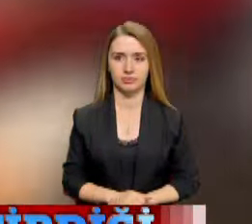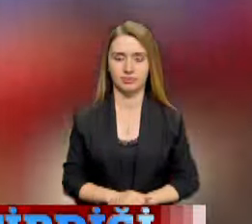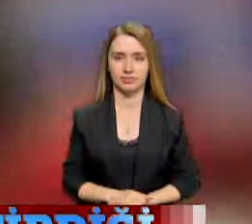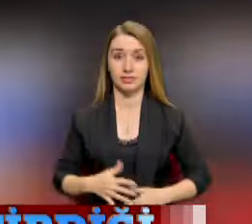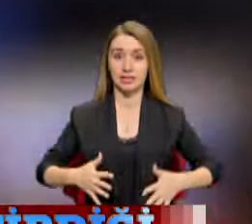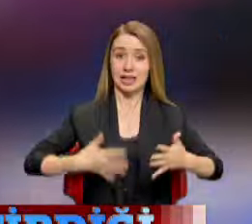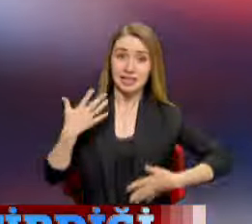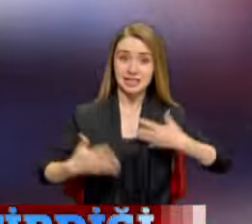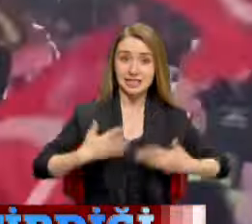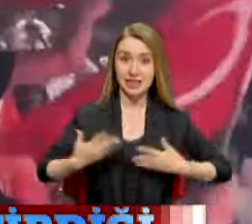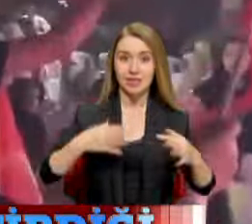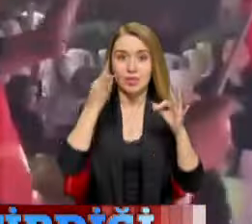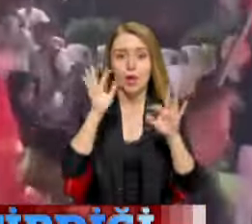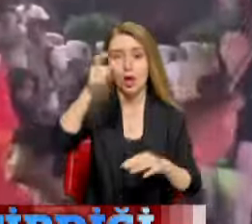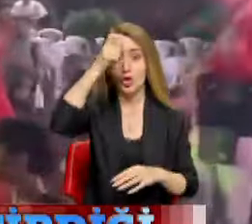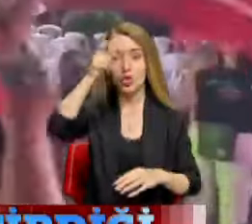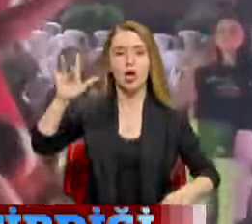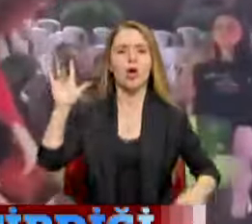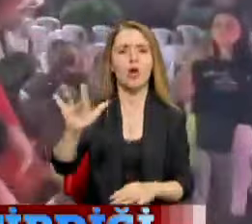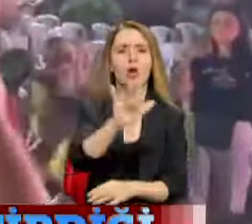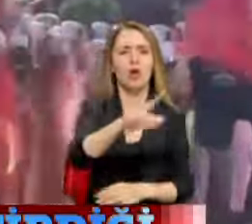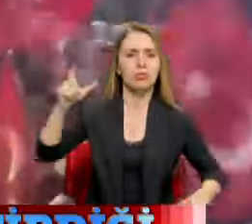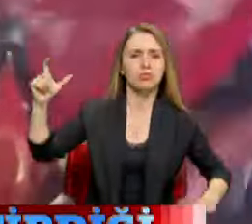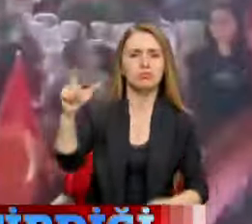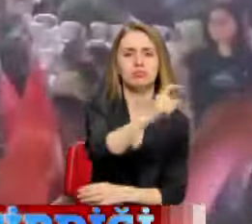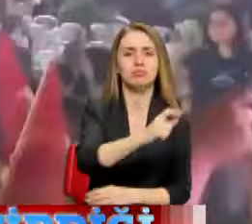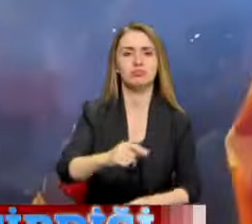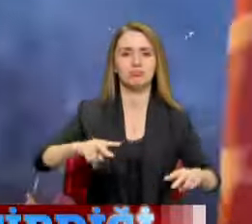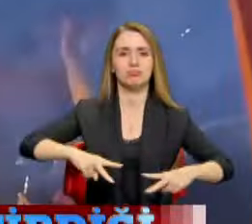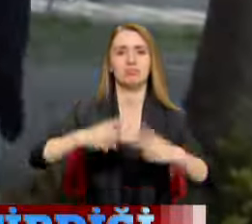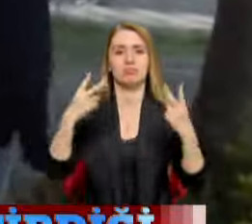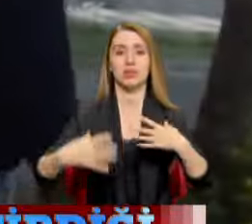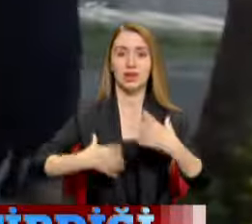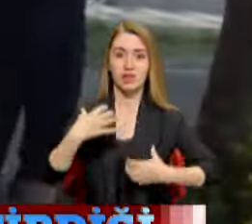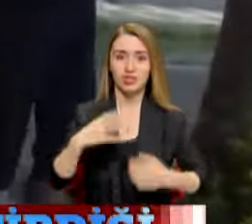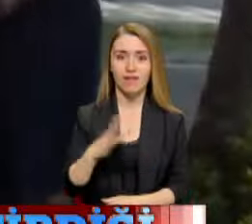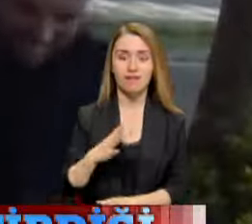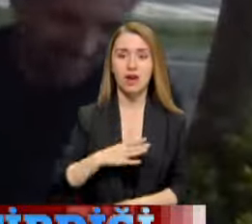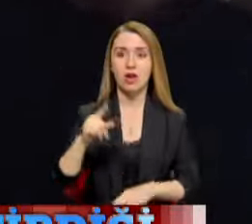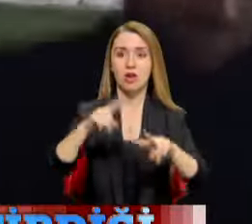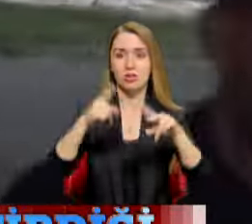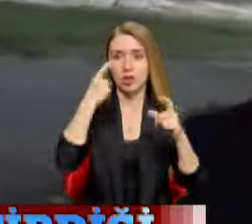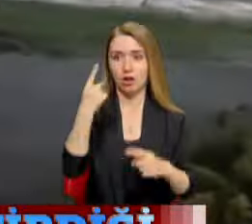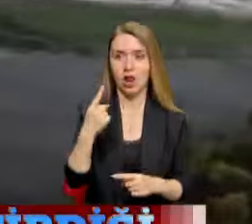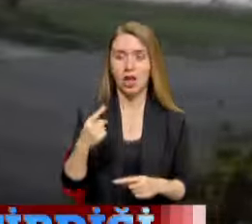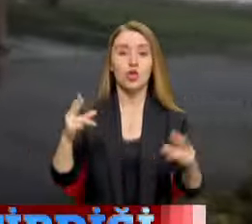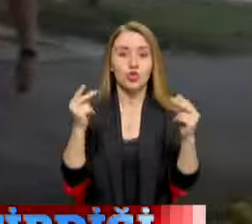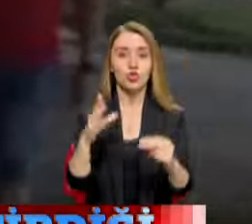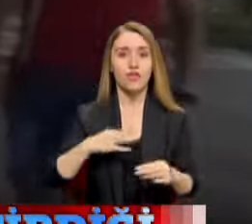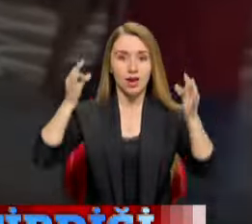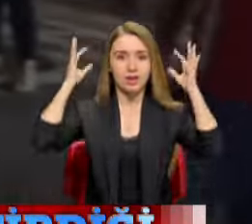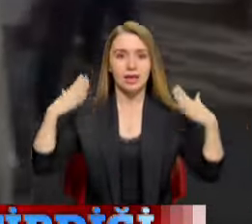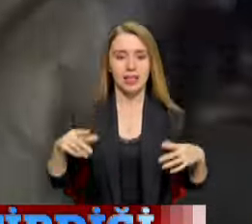Sevinç Leipzig'de böyleyken Türkiye'nin dört bir yanında da çeyrek final heyecanı vardı. Öyle ki Amasra'da düğün yapan bir çift gelinlik